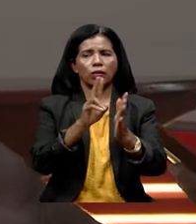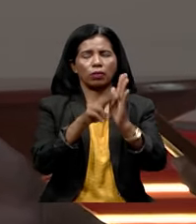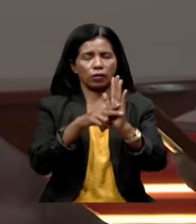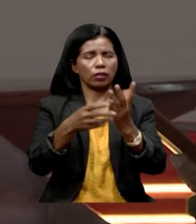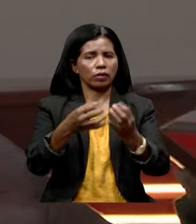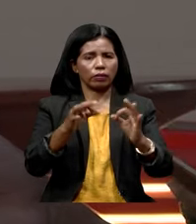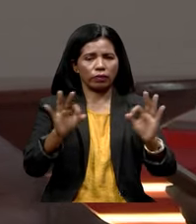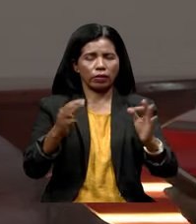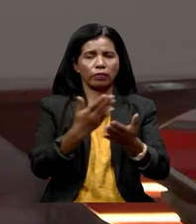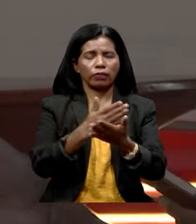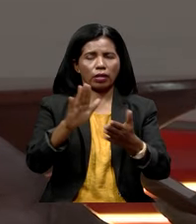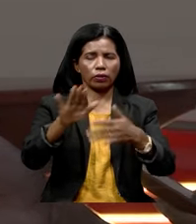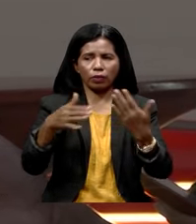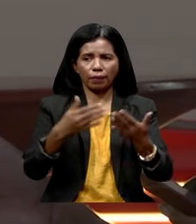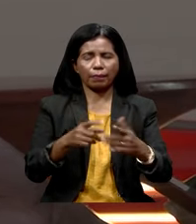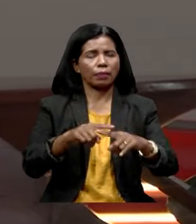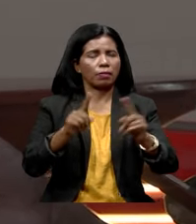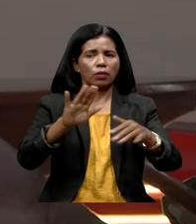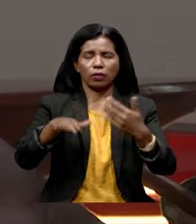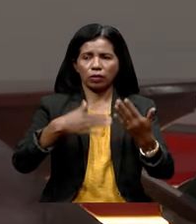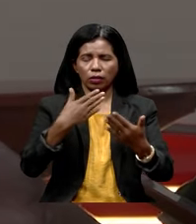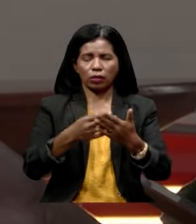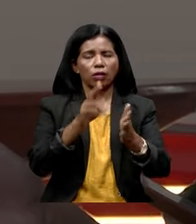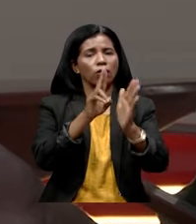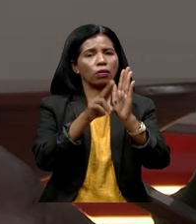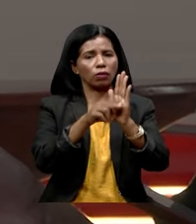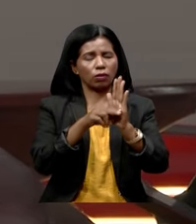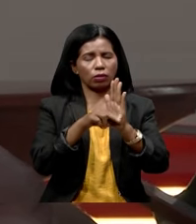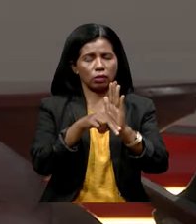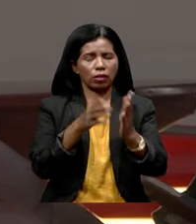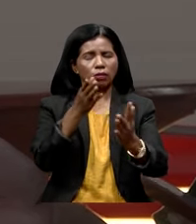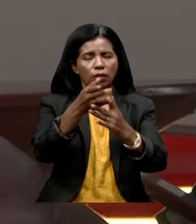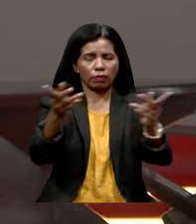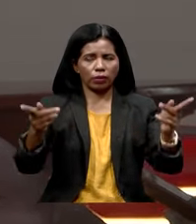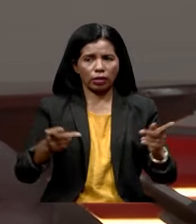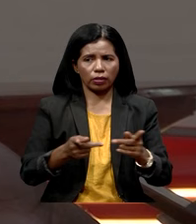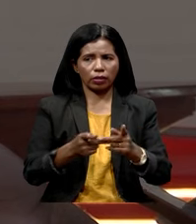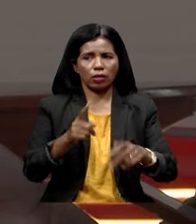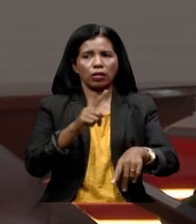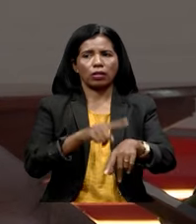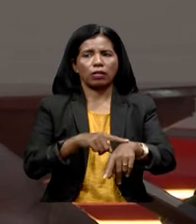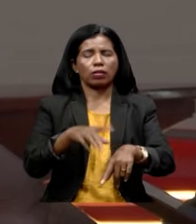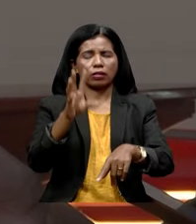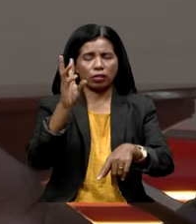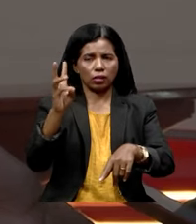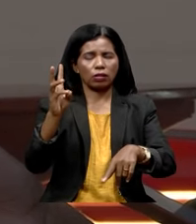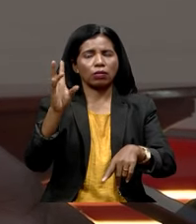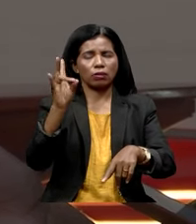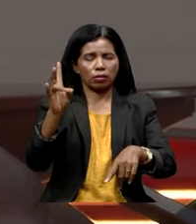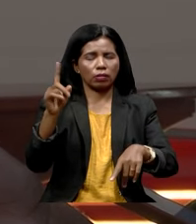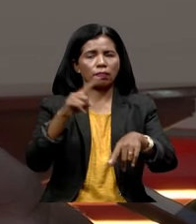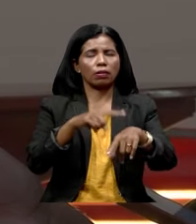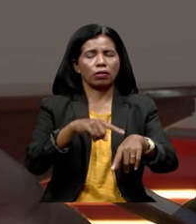otuana. Maybe in general oras tutama ya fatin Tasi-Tolu ne orasitu ba orasualu. Orasualu.